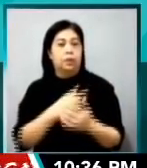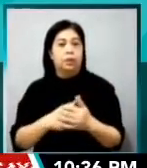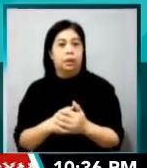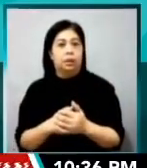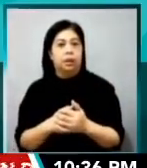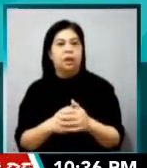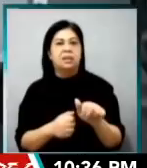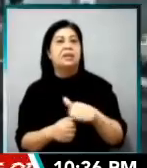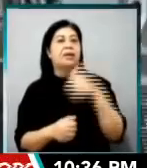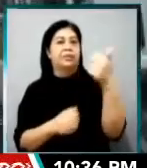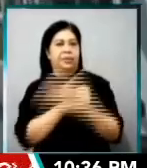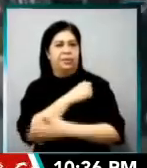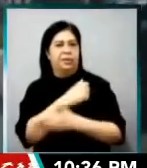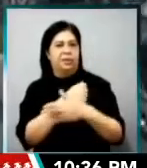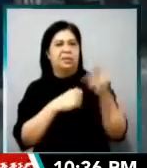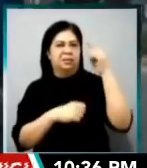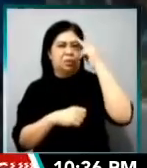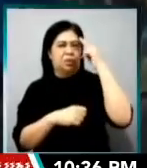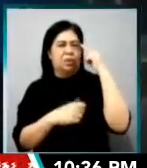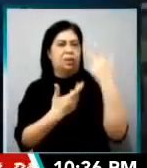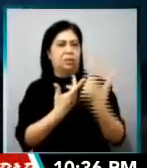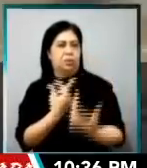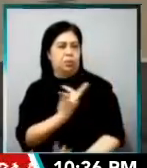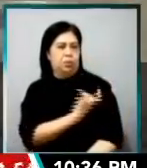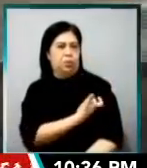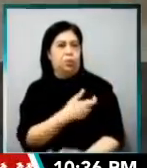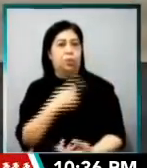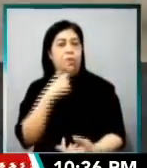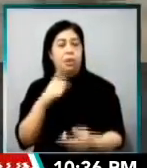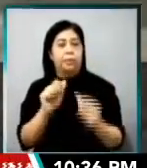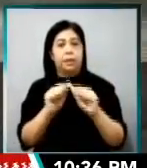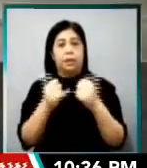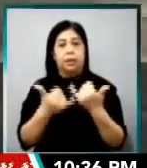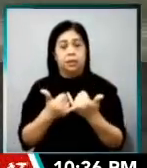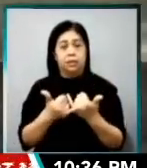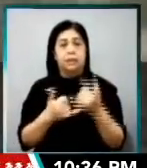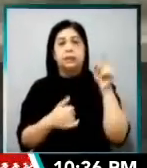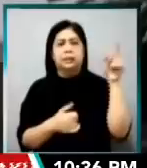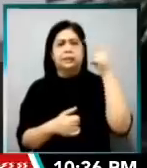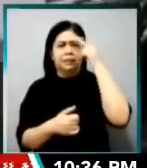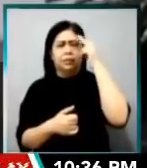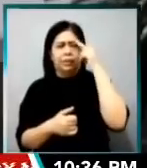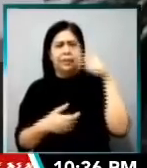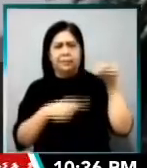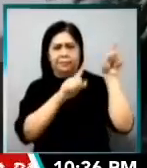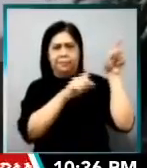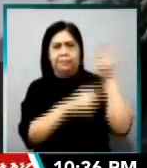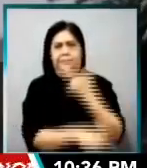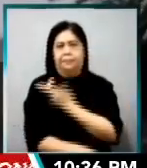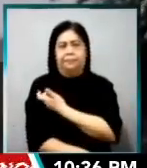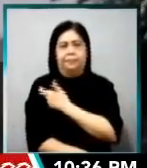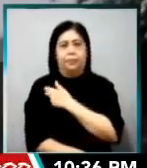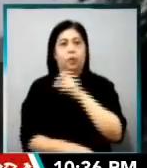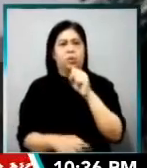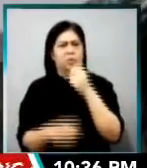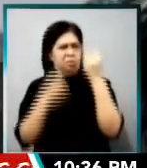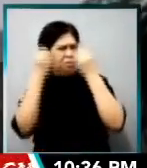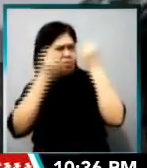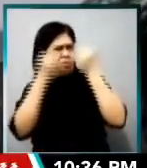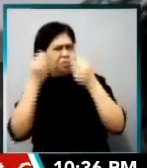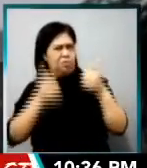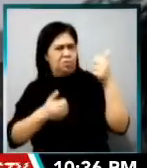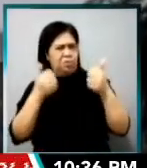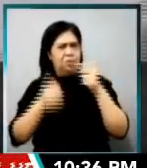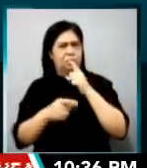na, sa Saudi na. Sabi naman daw ng kanilang ahensya, sa Saudi na sila babakunahan. Kaya medyo naguguluhan pa raw siya at ang kanyang